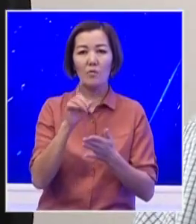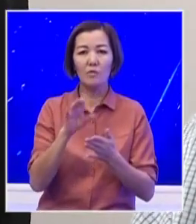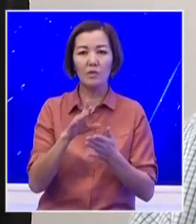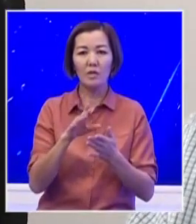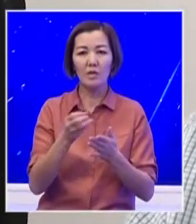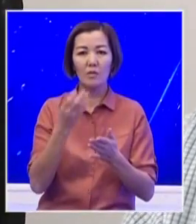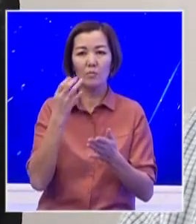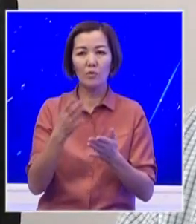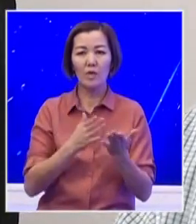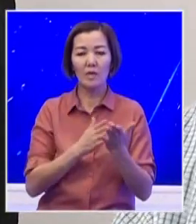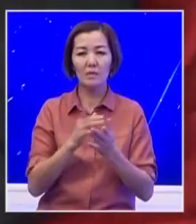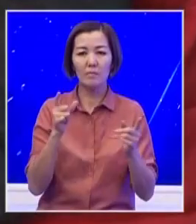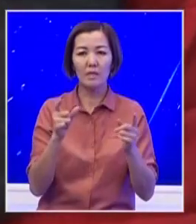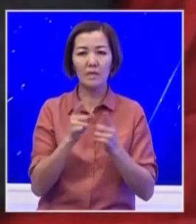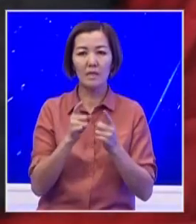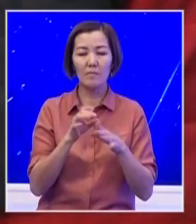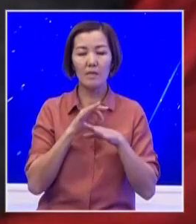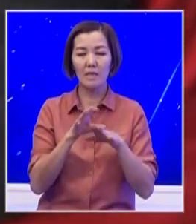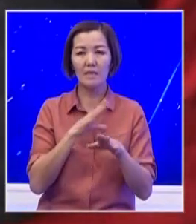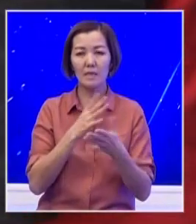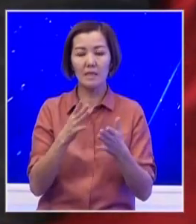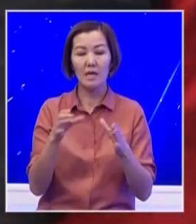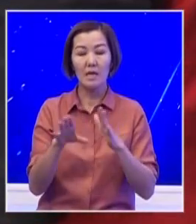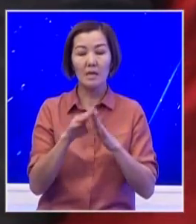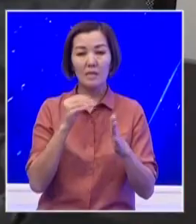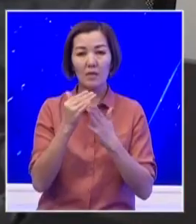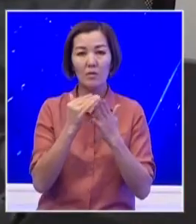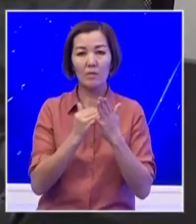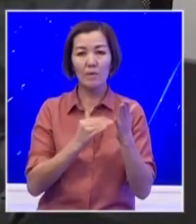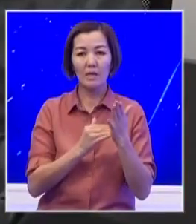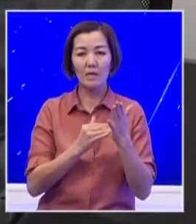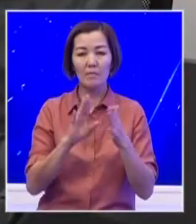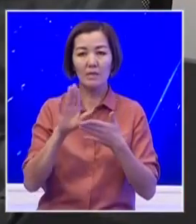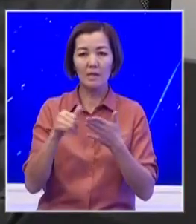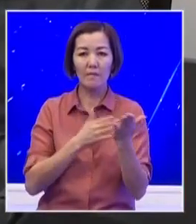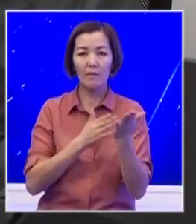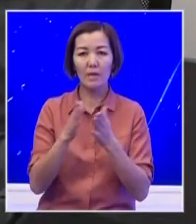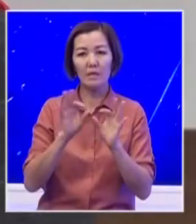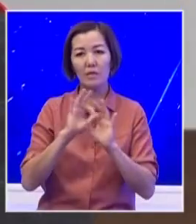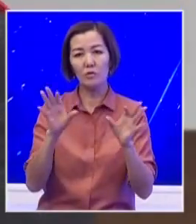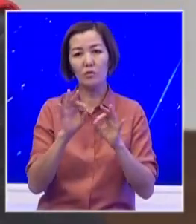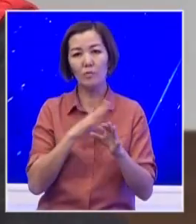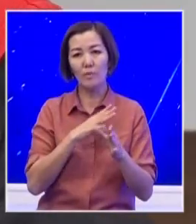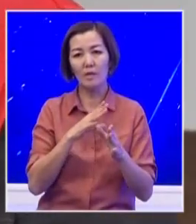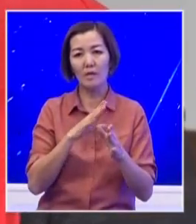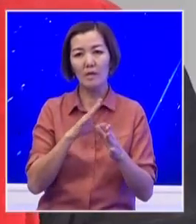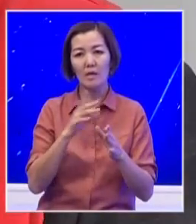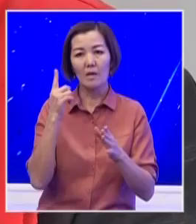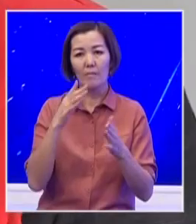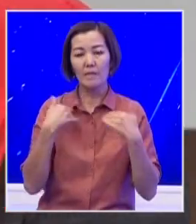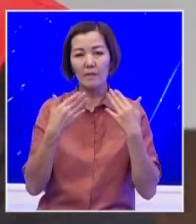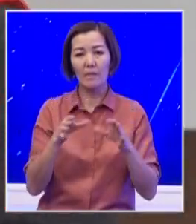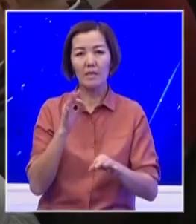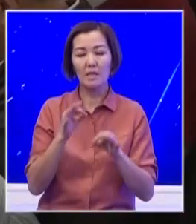мұнайшылармен және кеңсе қызметкерлерімен кездесті. Кандидаттар партияның сайлауалды бағдарламасының негізгі бағыттарына түсінік беріп, онда көтерілген бастамаларды